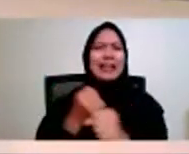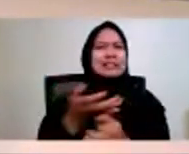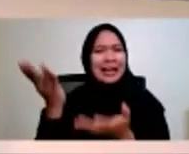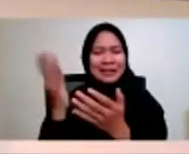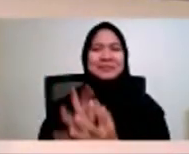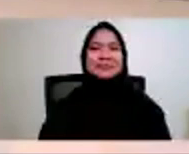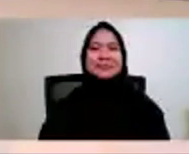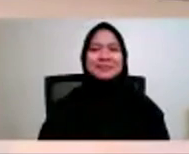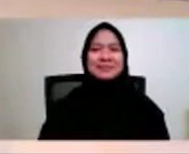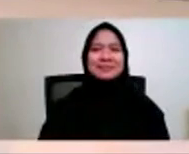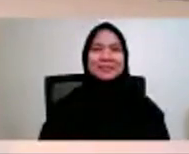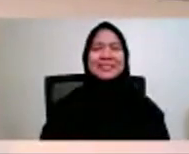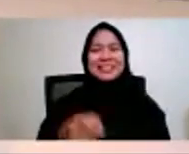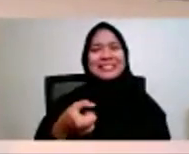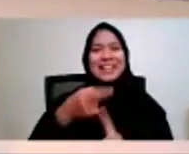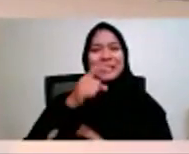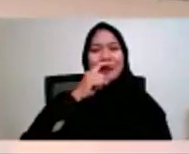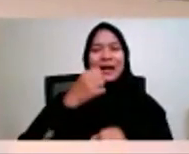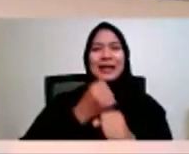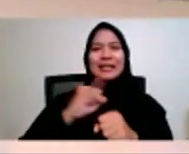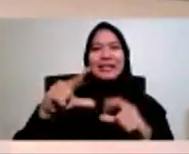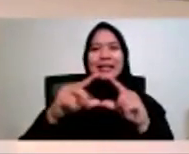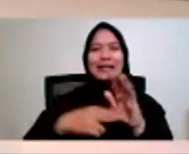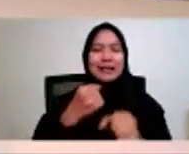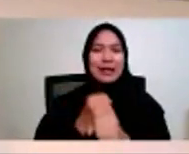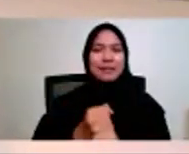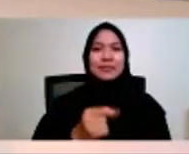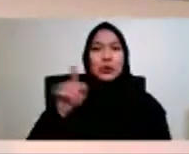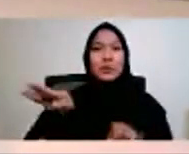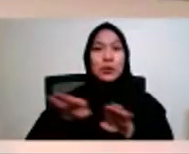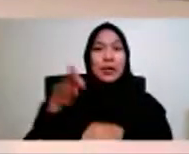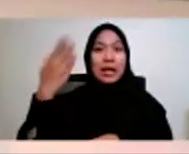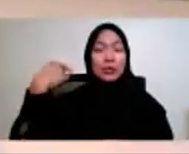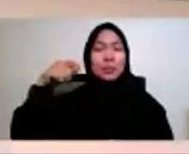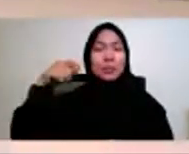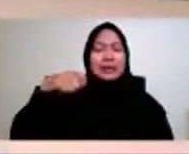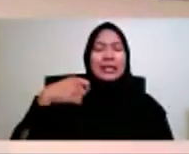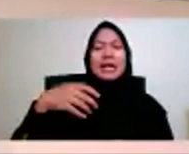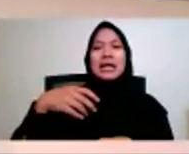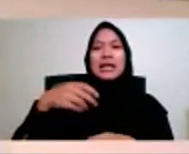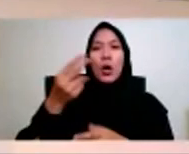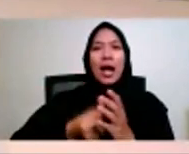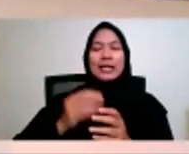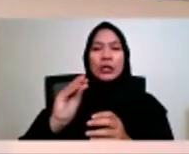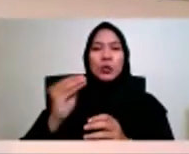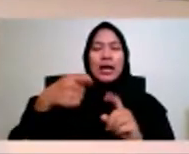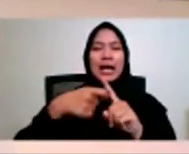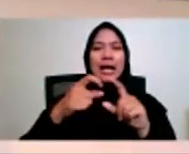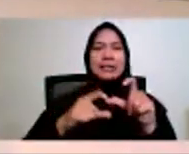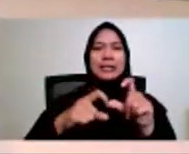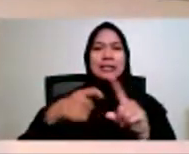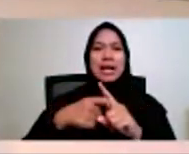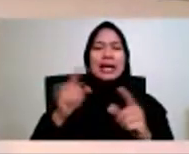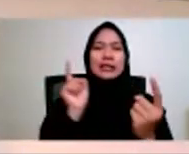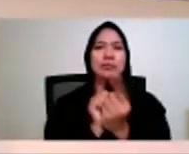jadi dari Pak gila Ramadan satu minggu lalu Menteri Keuangan selaku ketua kssk Telah bertemu DPR guna mengajukan